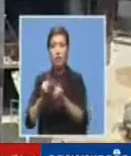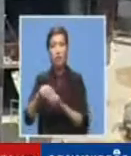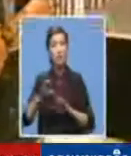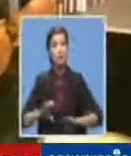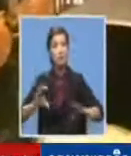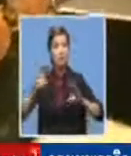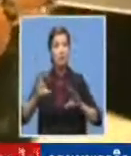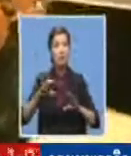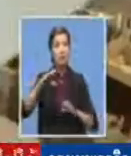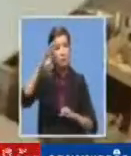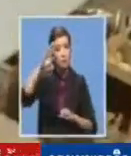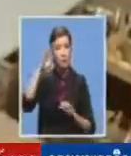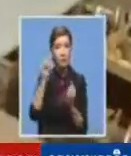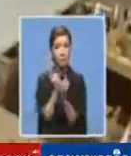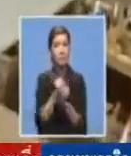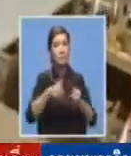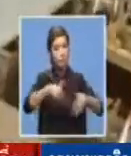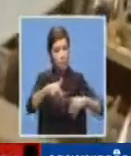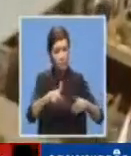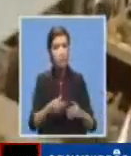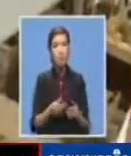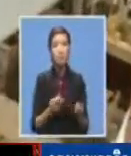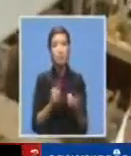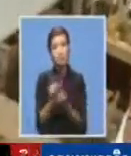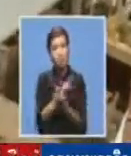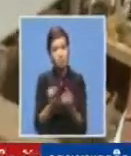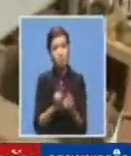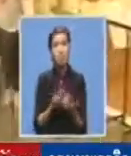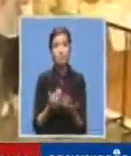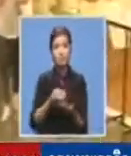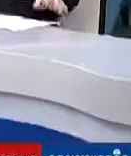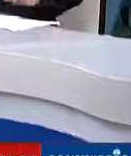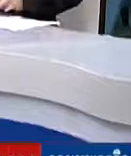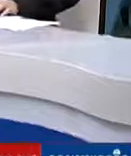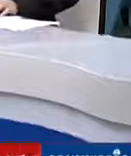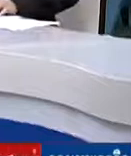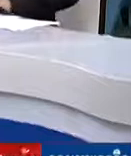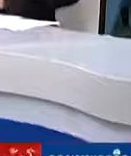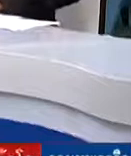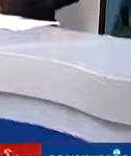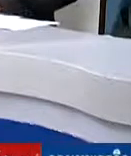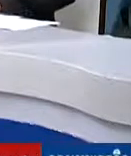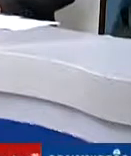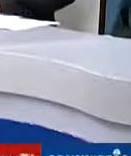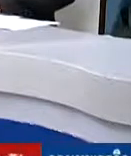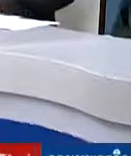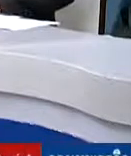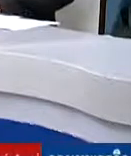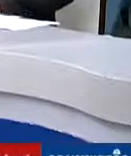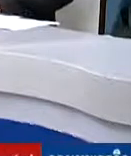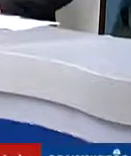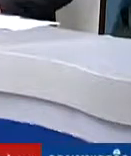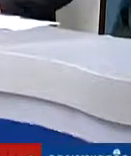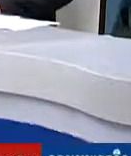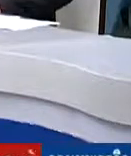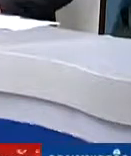ครับก็หลายคนเห็นกันแล้วว่าสิ่งที่กังวลกันมาเอ๊ะคสช.จะเป็นเขาเรียกว่าเป็นร่างทรงของรัฐบาลชุดใหม่หรือเปล่าเขาบอกแล้วไม่